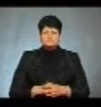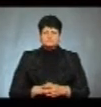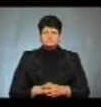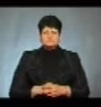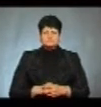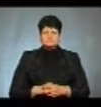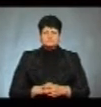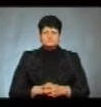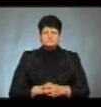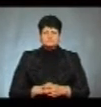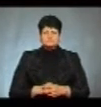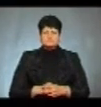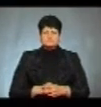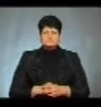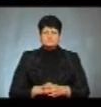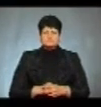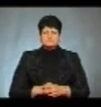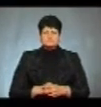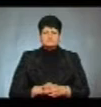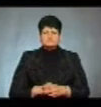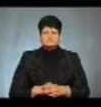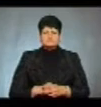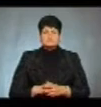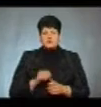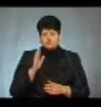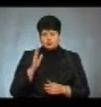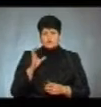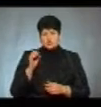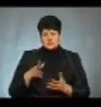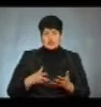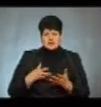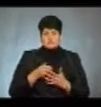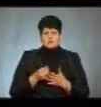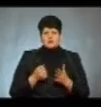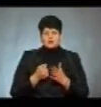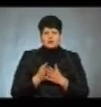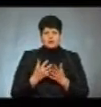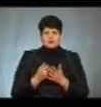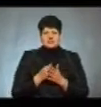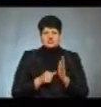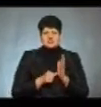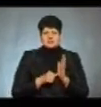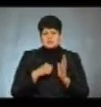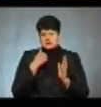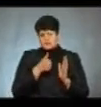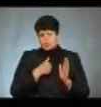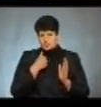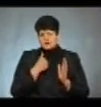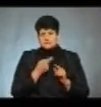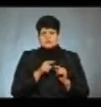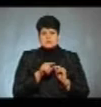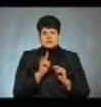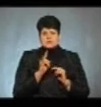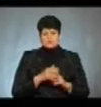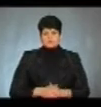дитину, та що 4,5 роки, буде соціальна виплата до досягнення 6-річного віку цієї